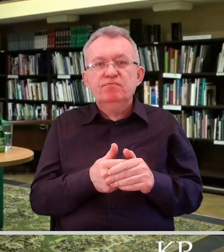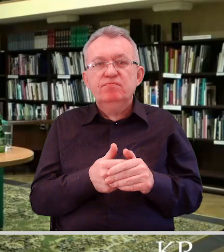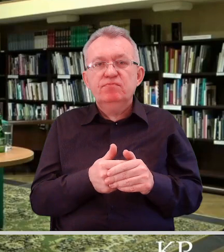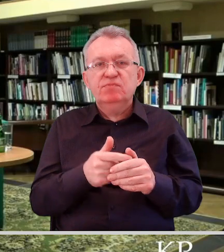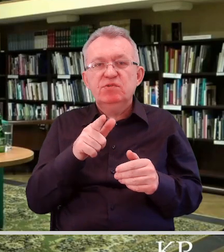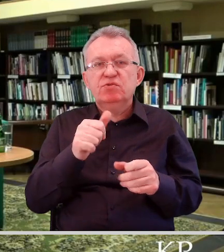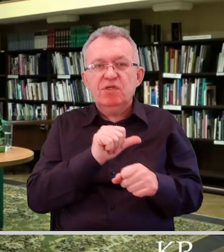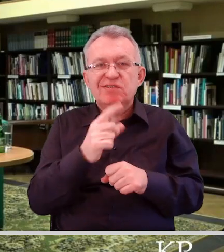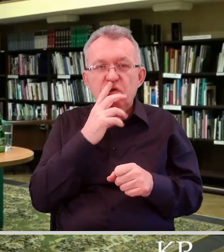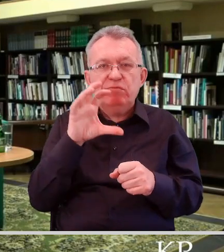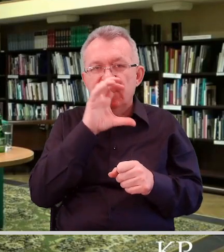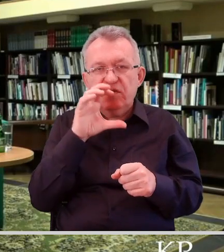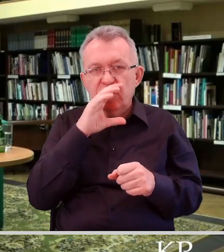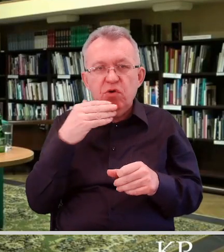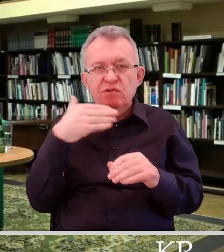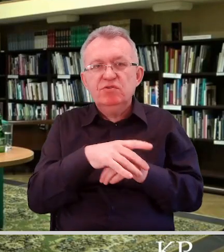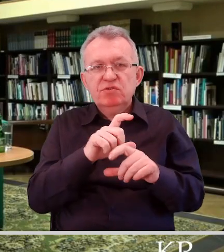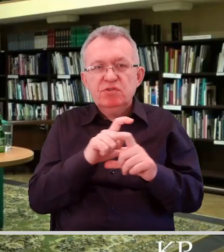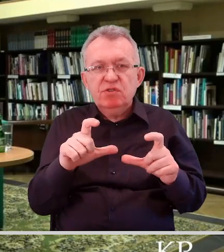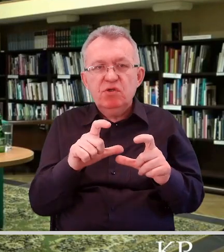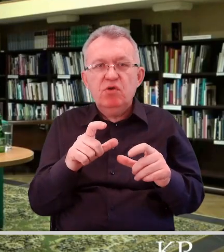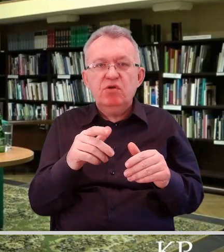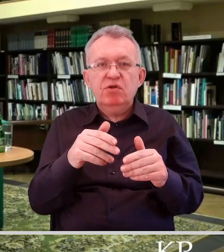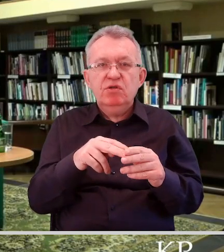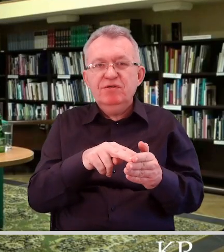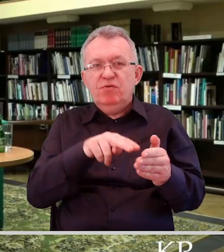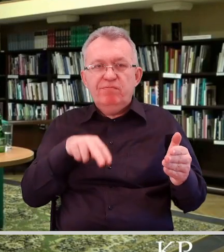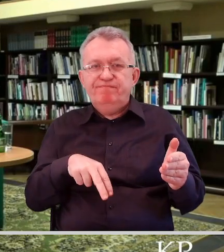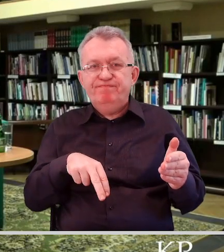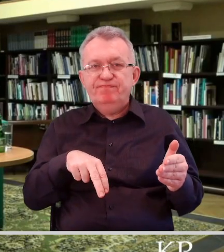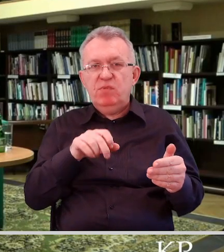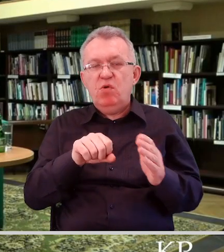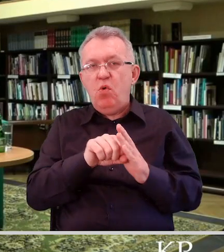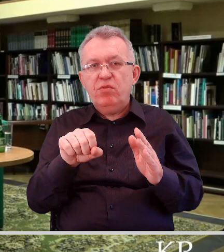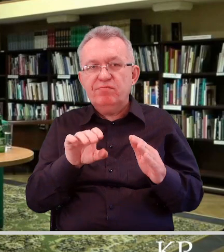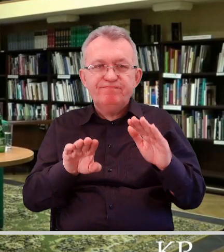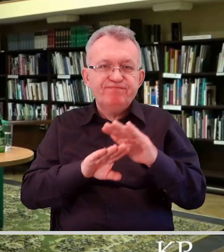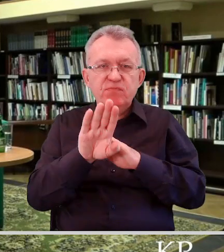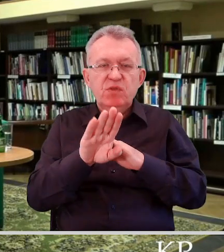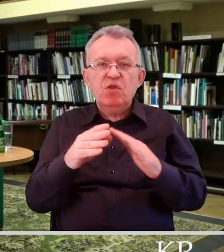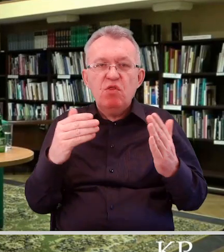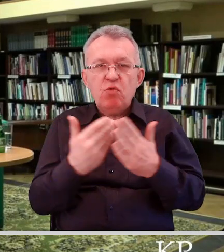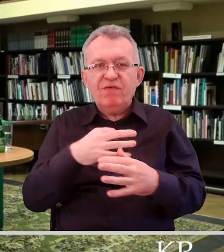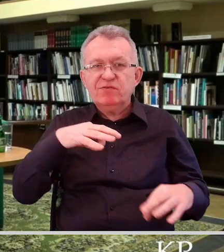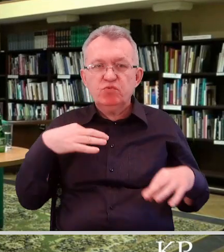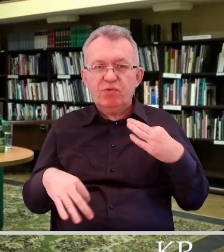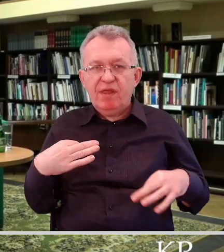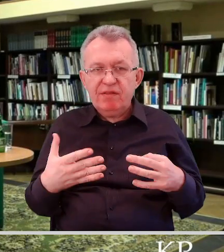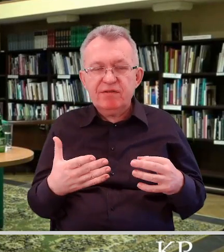coś co obserwuję w ostatnim czasie, odejść od prezentowania nowych